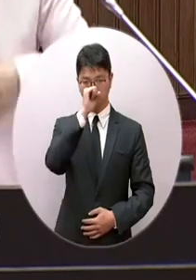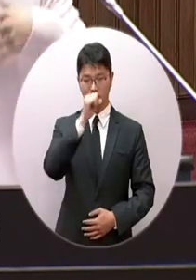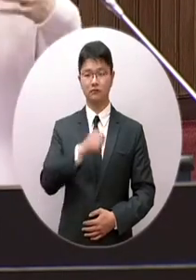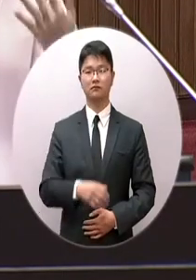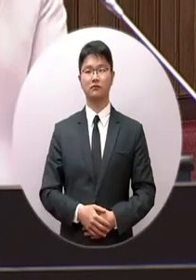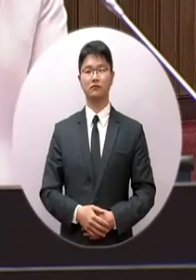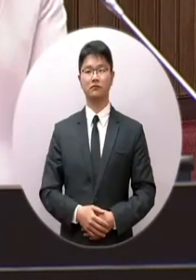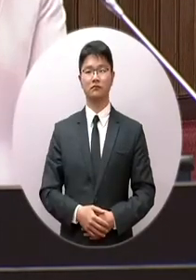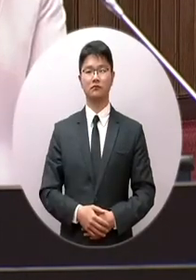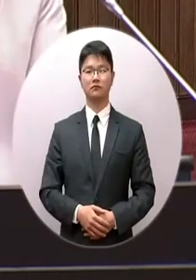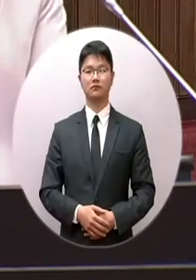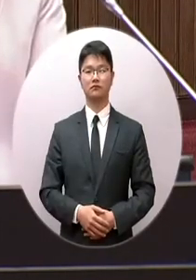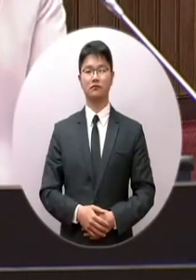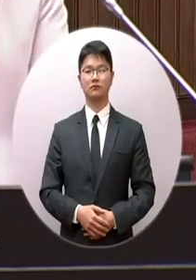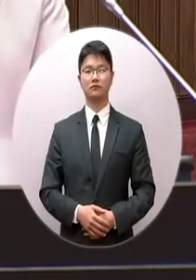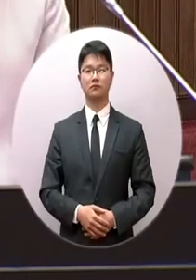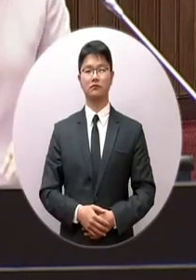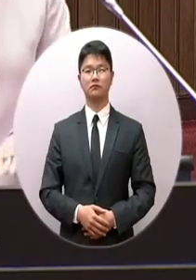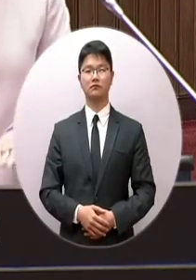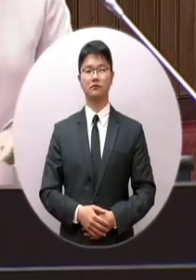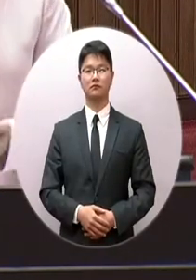好，